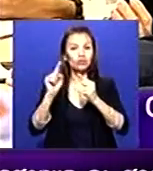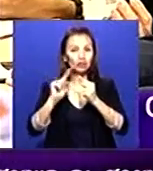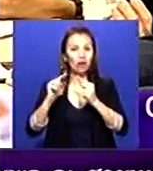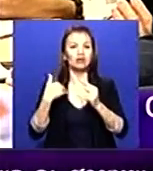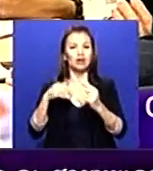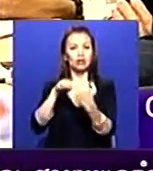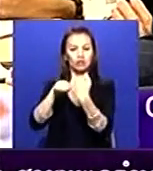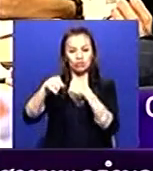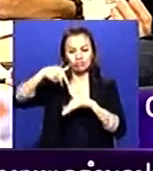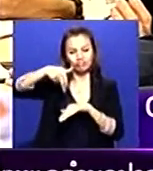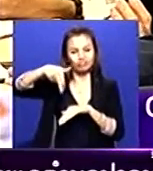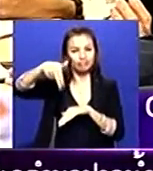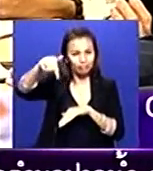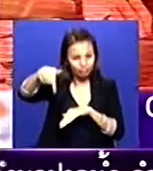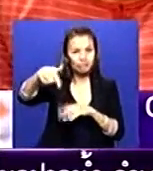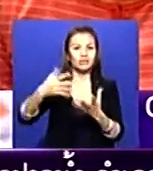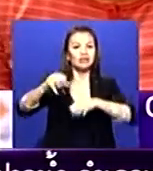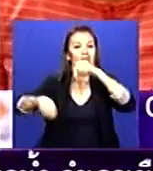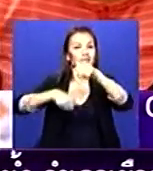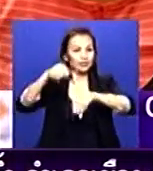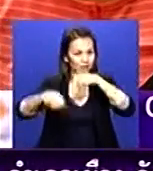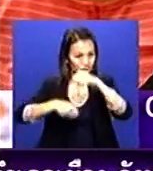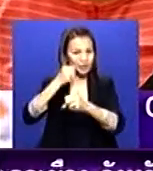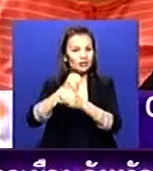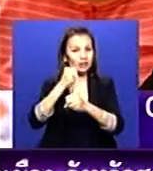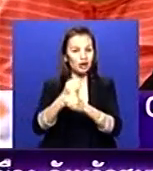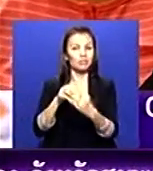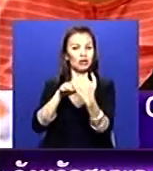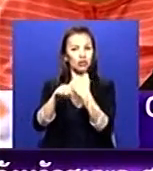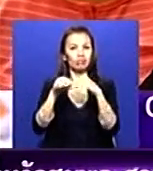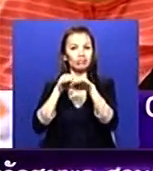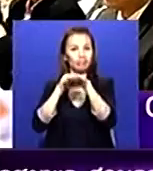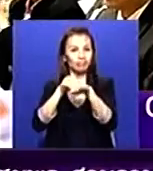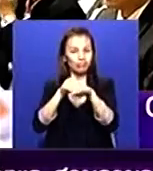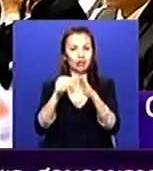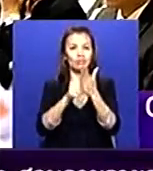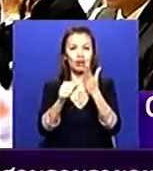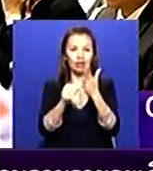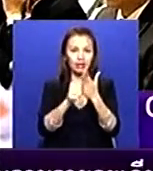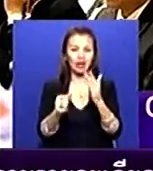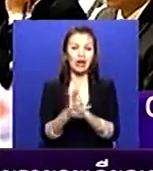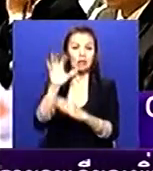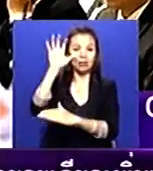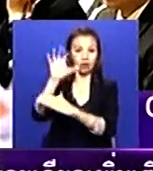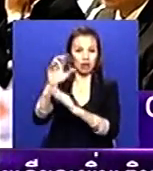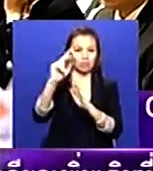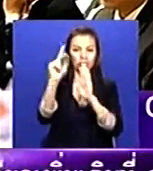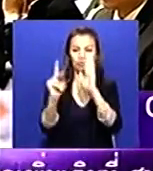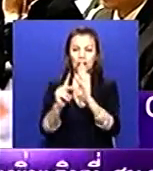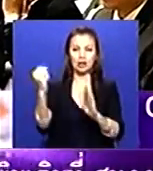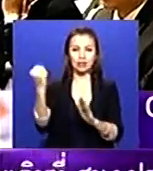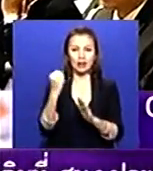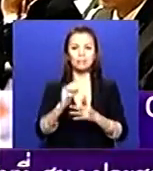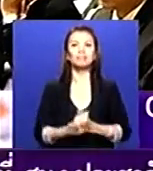าเพิ่มเส้นทางจักรยานแก้ปัญหาการจราจรด้วยการปรับเปลี่ยนวิสัยทัศน์และบังคับใช้กฎหมายอย่างเคร่งครัด